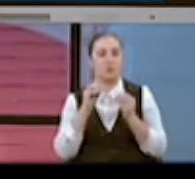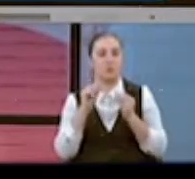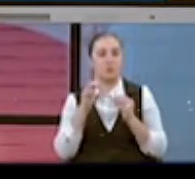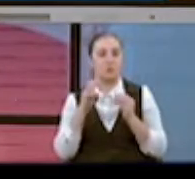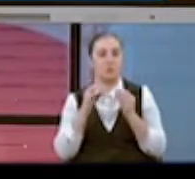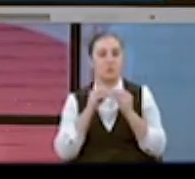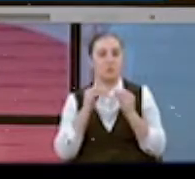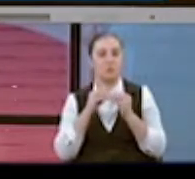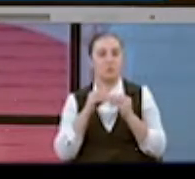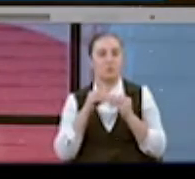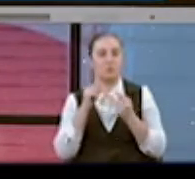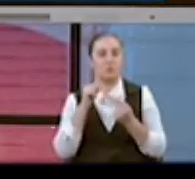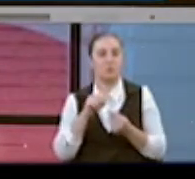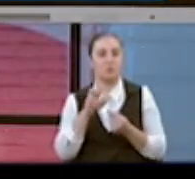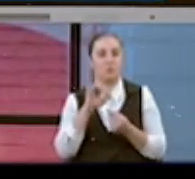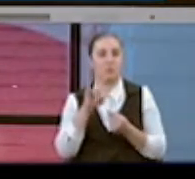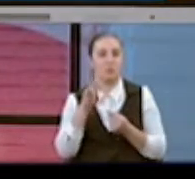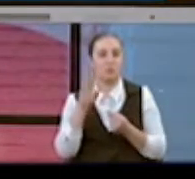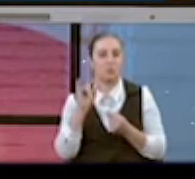10 соответствующую букву.